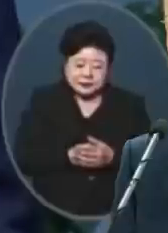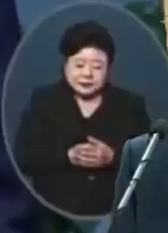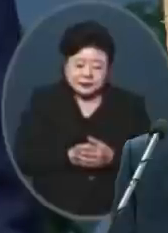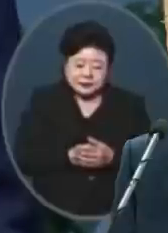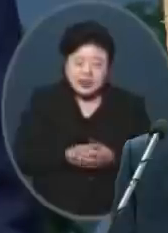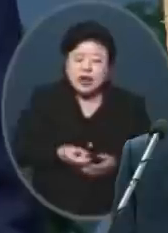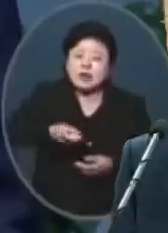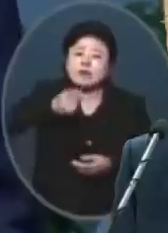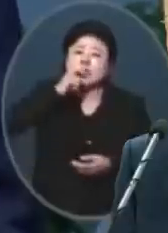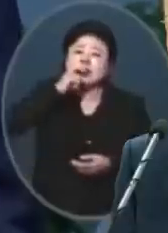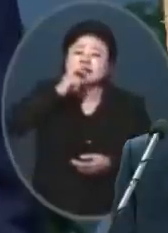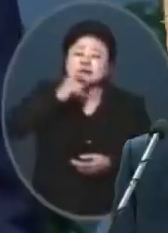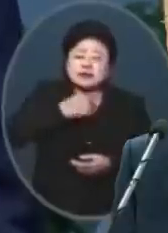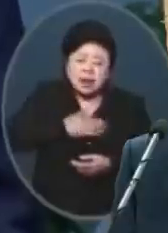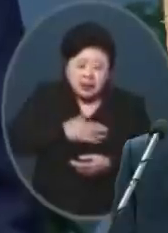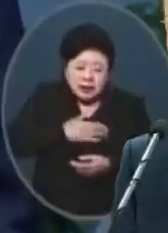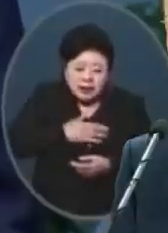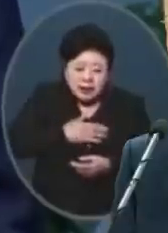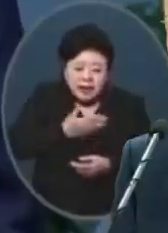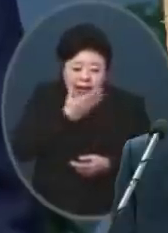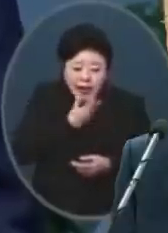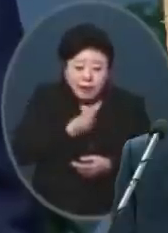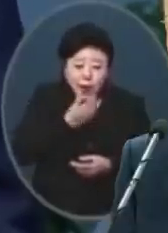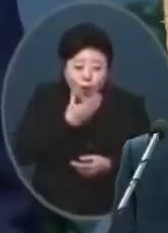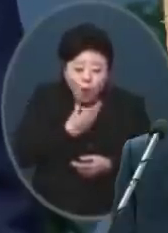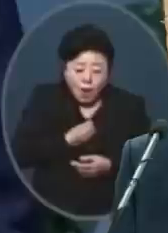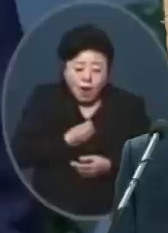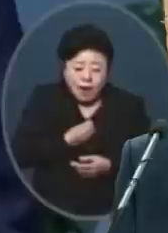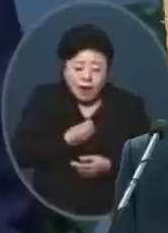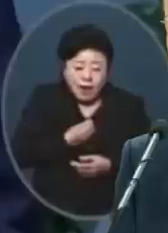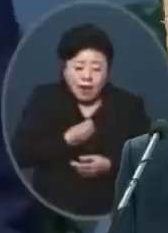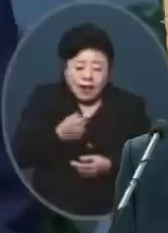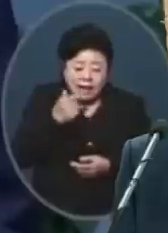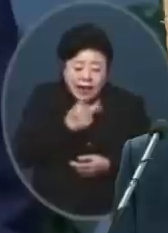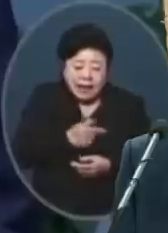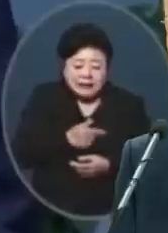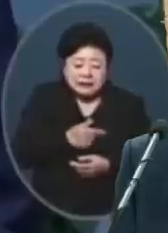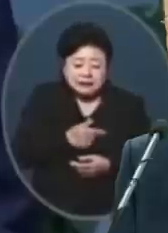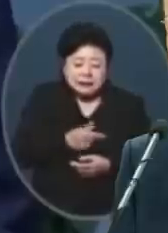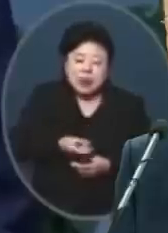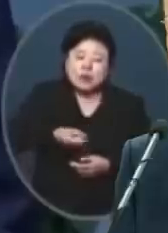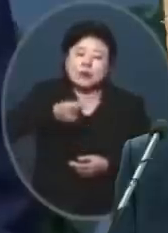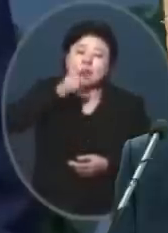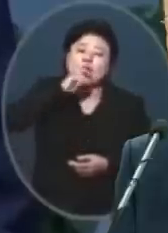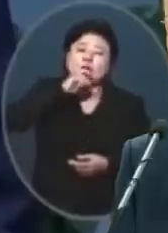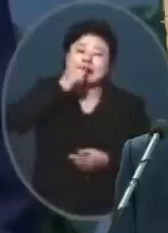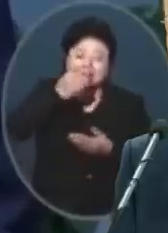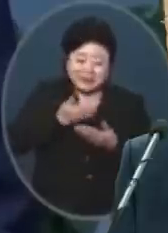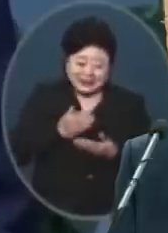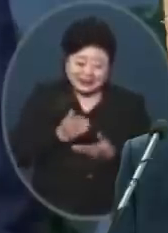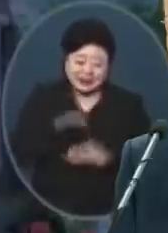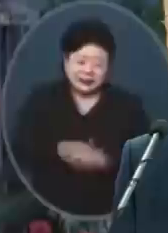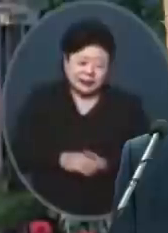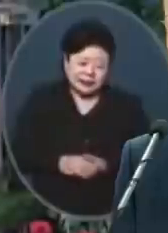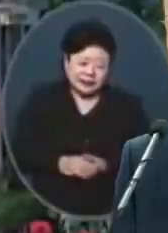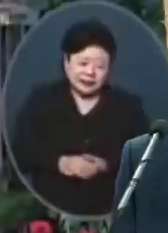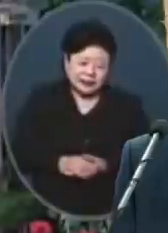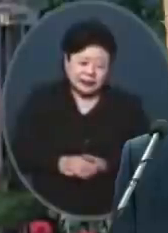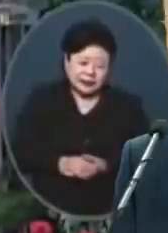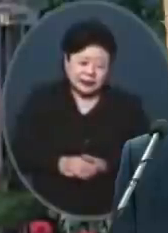마시고 난 다음에 행복이 가슴속에 머물러 있기를 바라는 것입니다